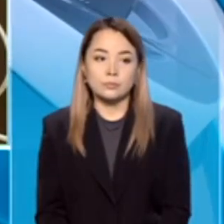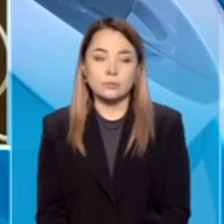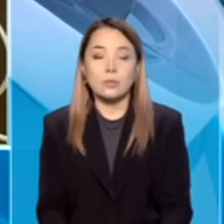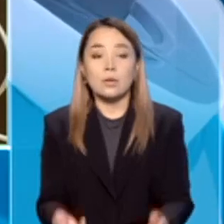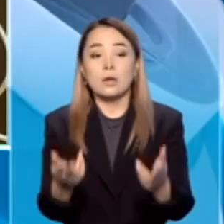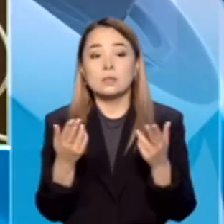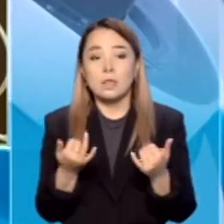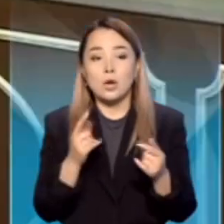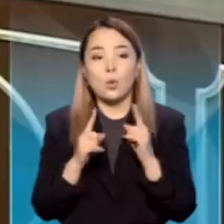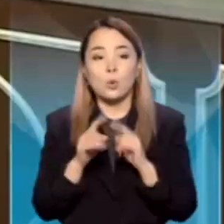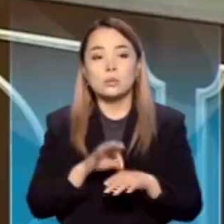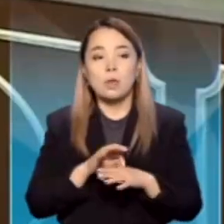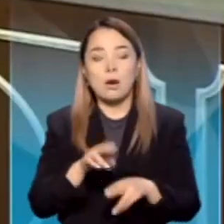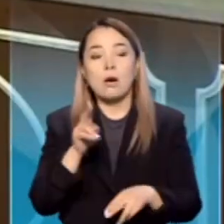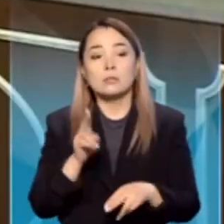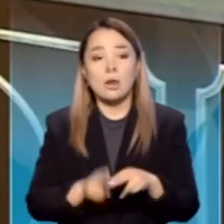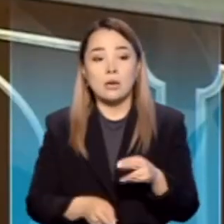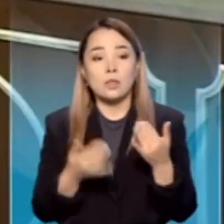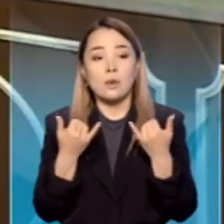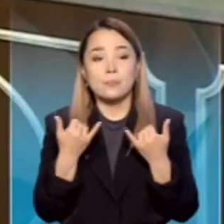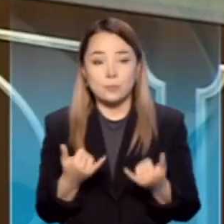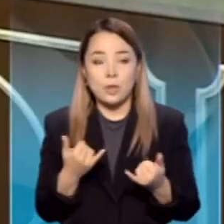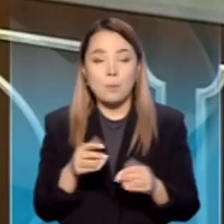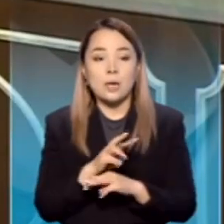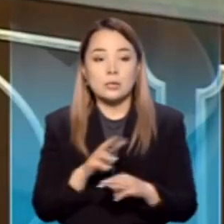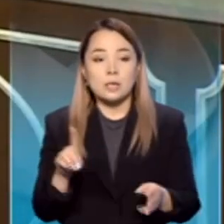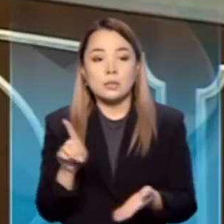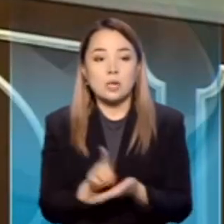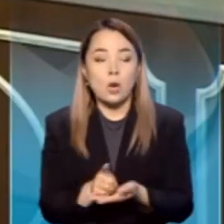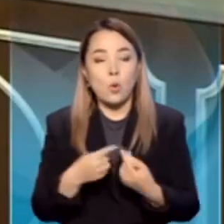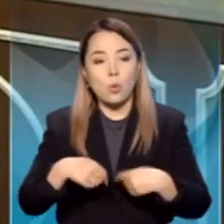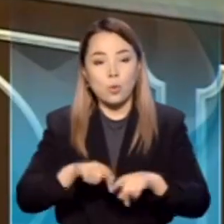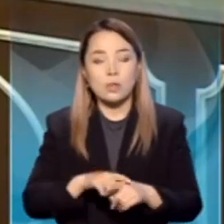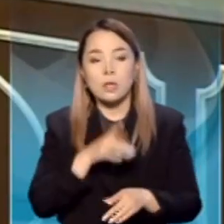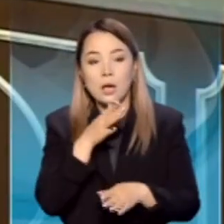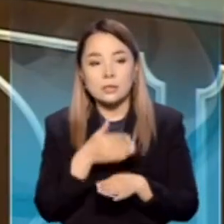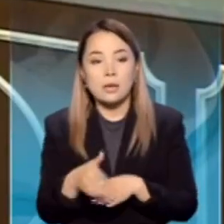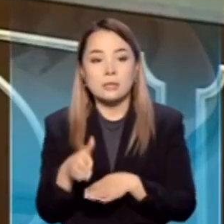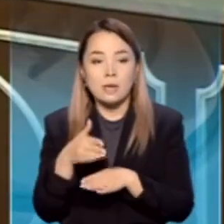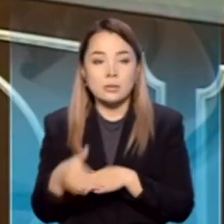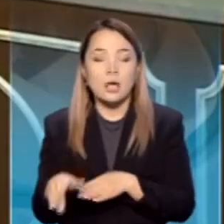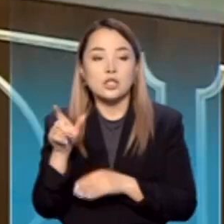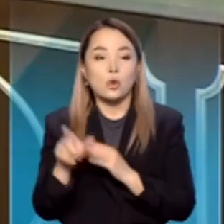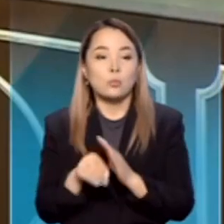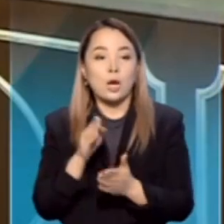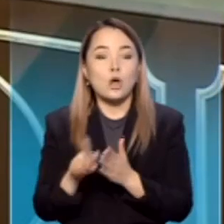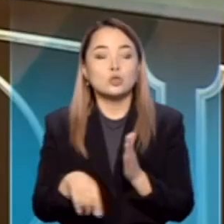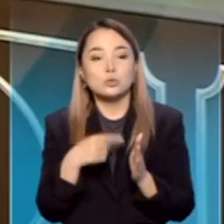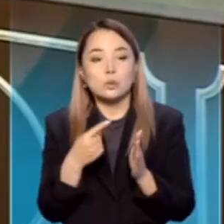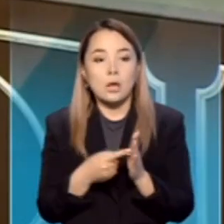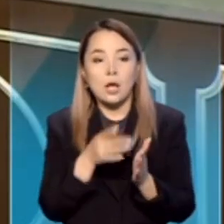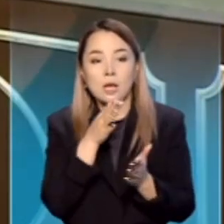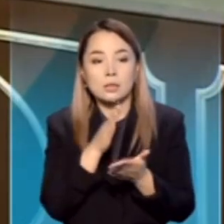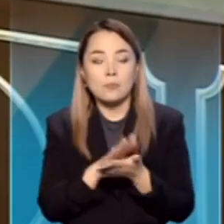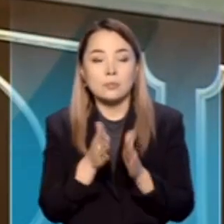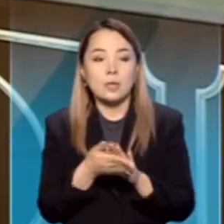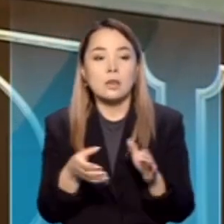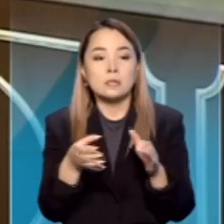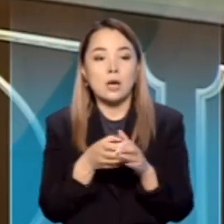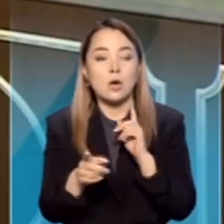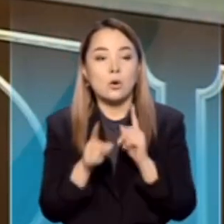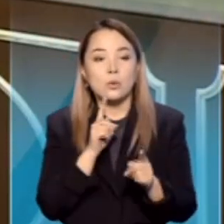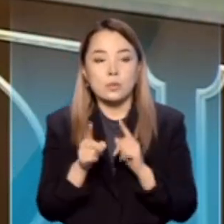Я алла отырыс жаңа ғана аяқталды. Мәжілісмендер тиісті органдарға кезек-кезек депутаттық сауалдарын жолдап, отырыс залынан